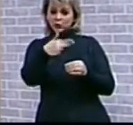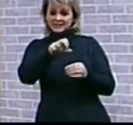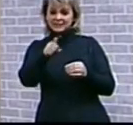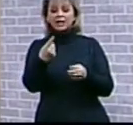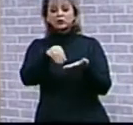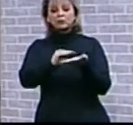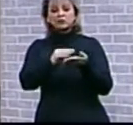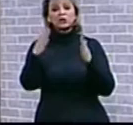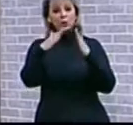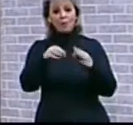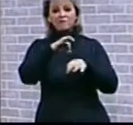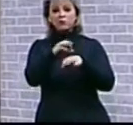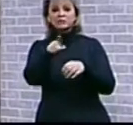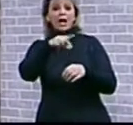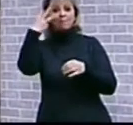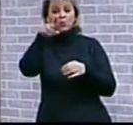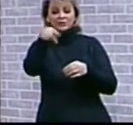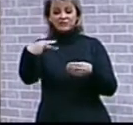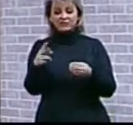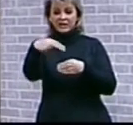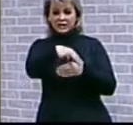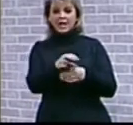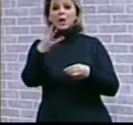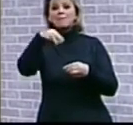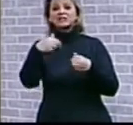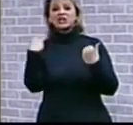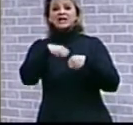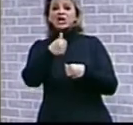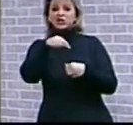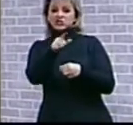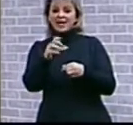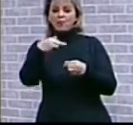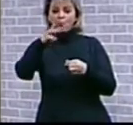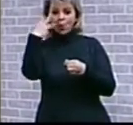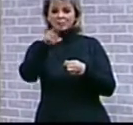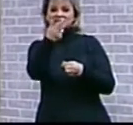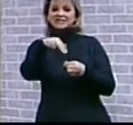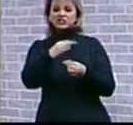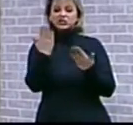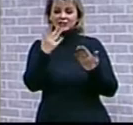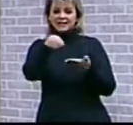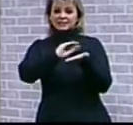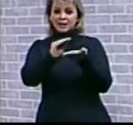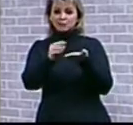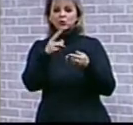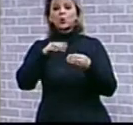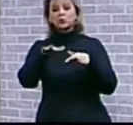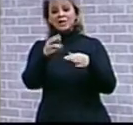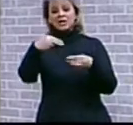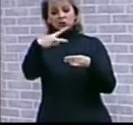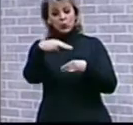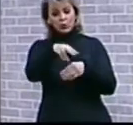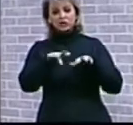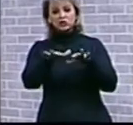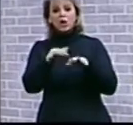которые пишут о домоводстве. А из модных с выкройками. Модели сезона, рижская мода, модели гума. Женщины читают и записываются на курсы кройки и шитья.